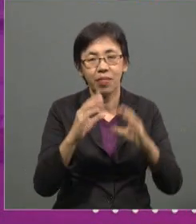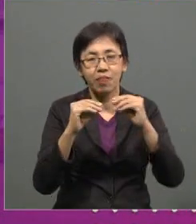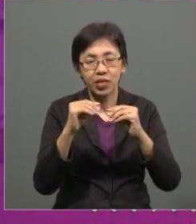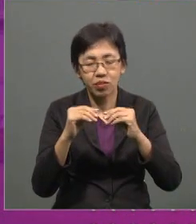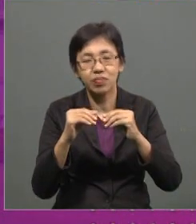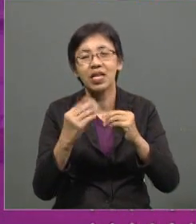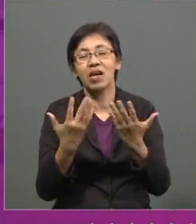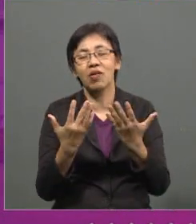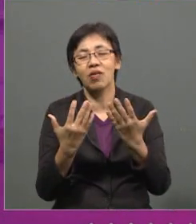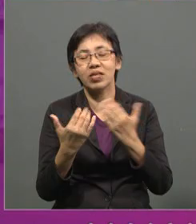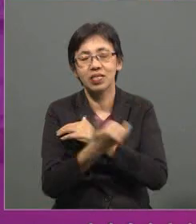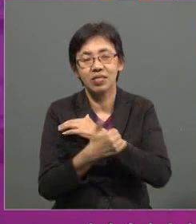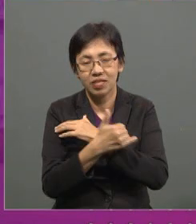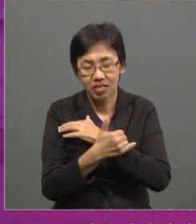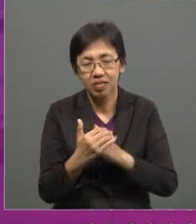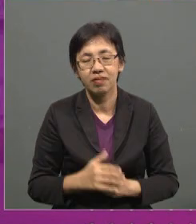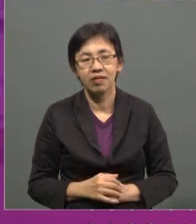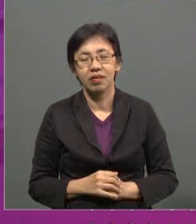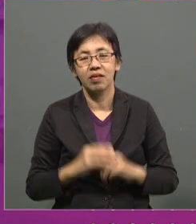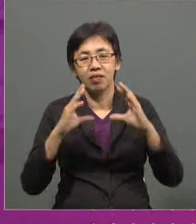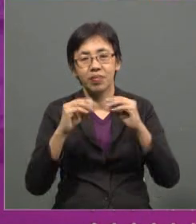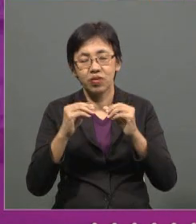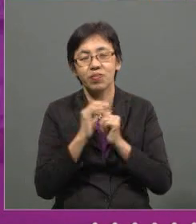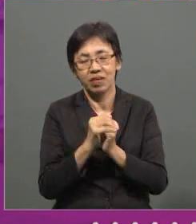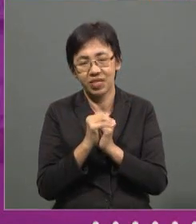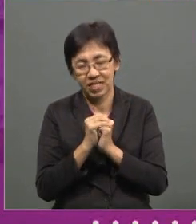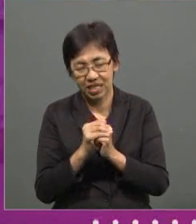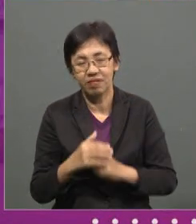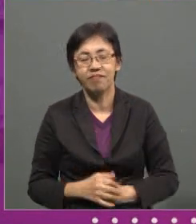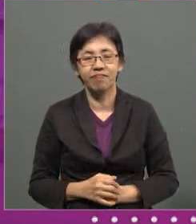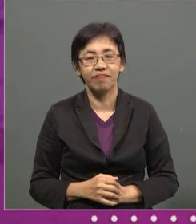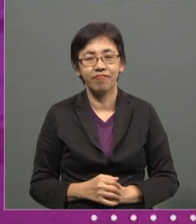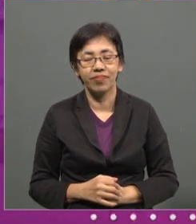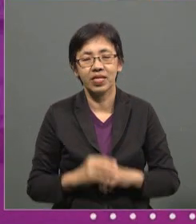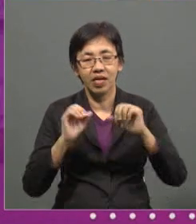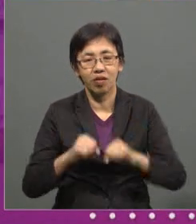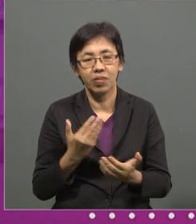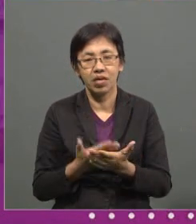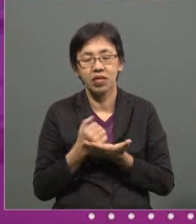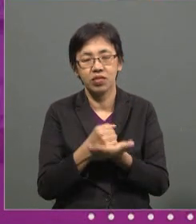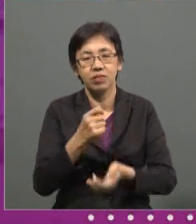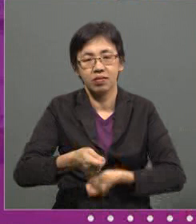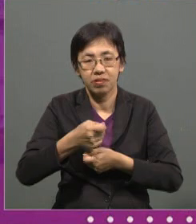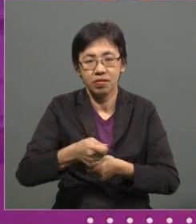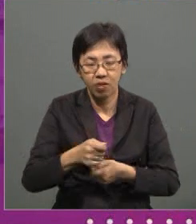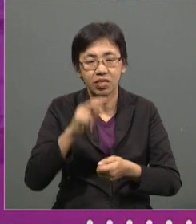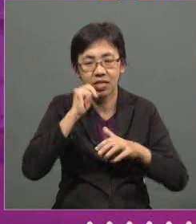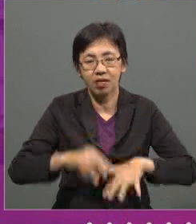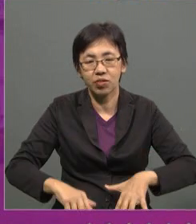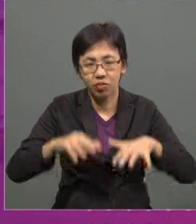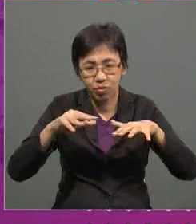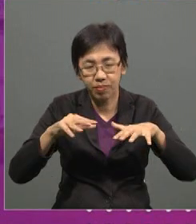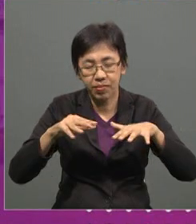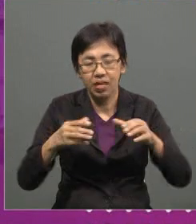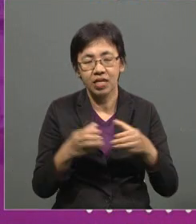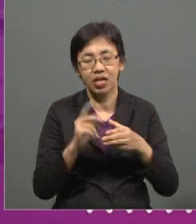ทศลุ่มน้ำอิระวดีเจ้าพระยาแม่โขงที่ประเทศจีนค่ะรวมถึงการอนุมัติเงินช่วยเหลือเกษตรกรจากน้ำท่วมของ